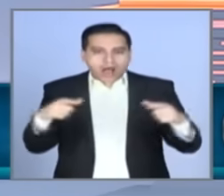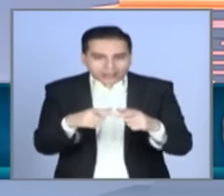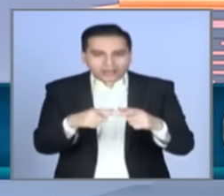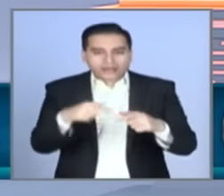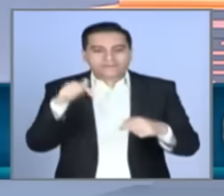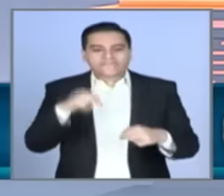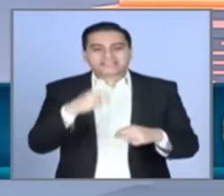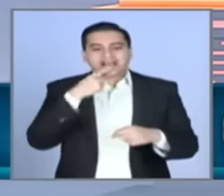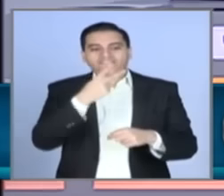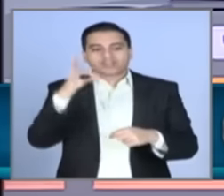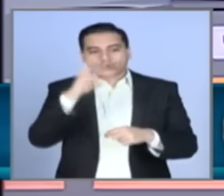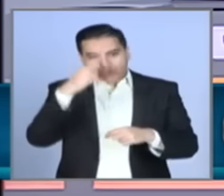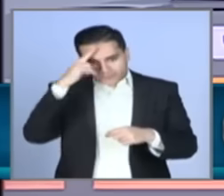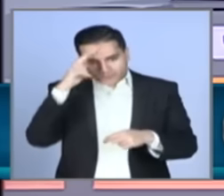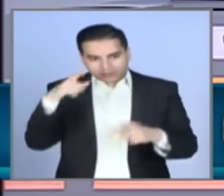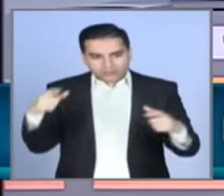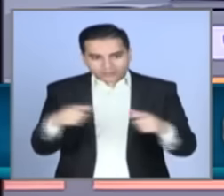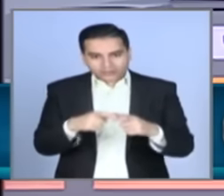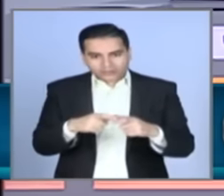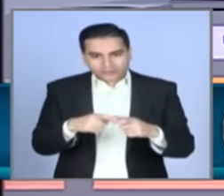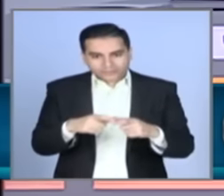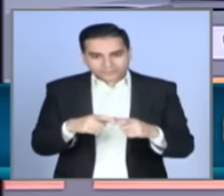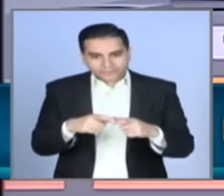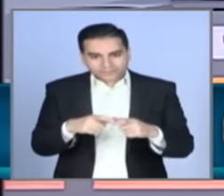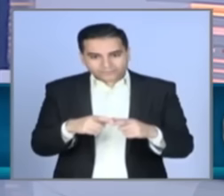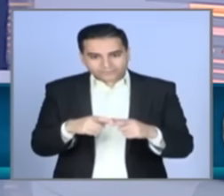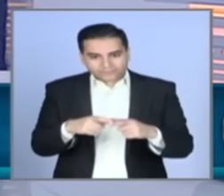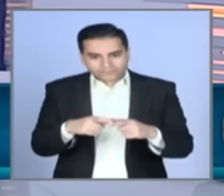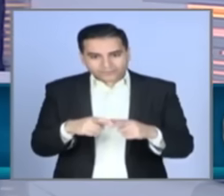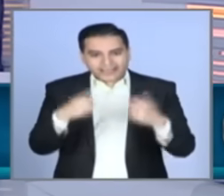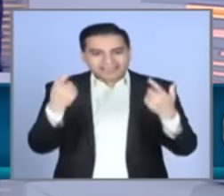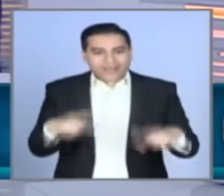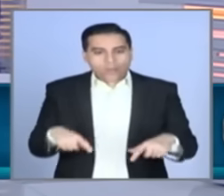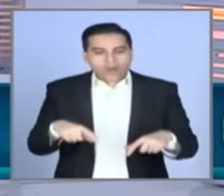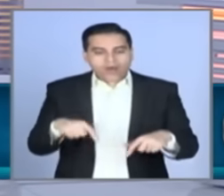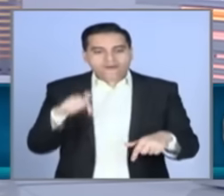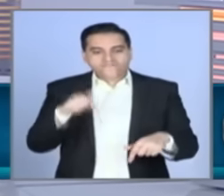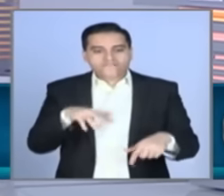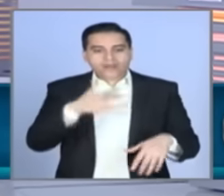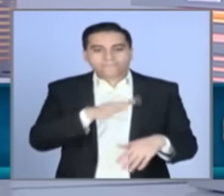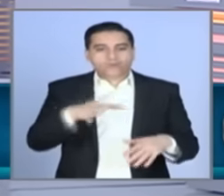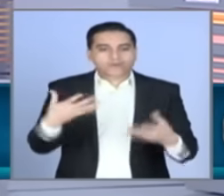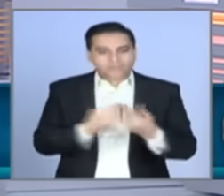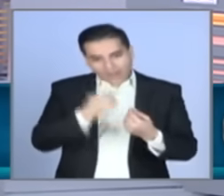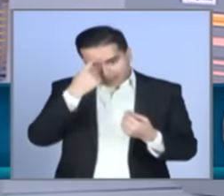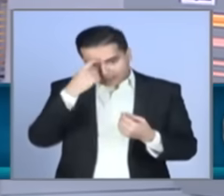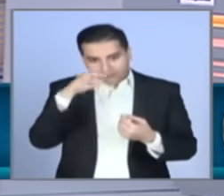عام 2023؟ دولة؟ دولة في المحيط الهندي.